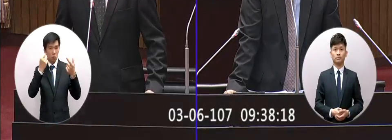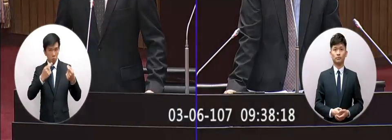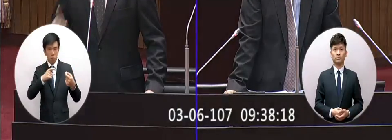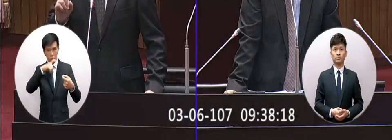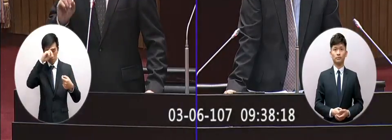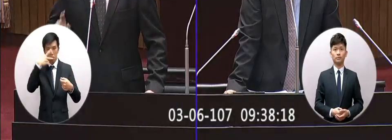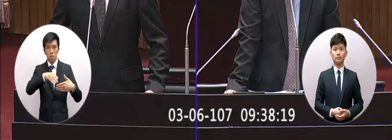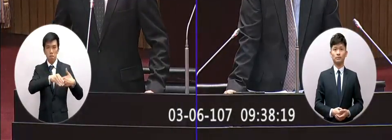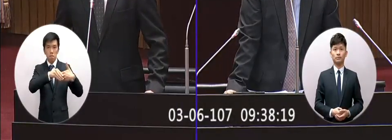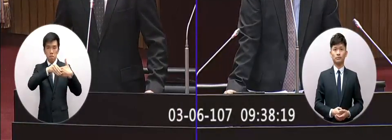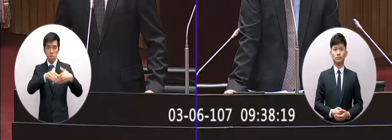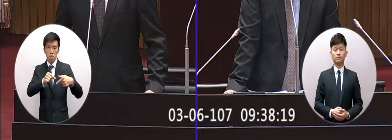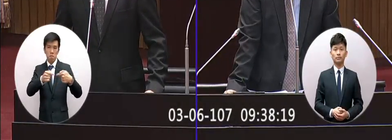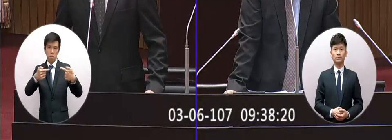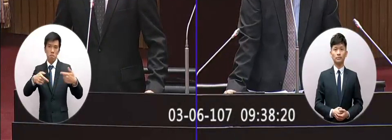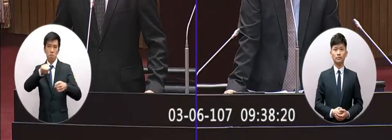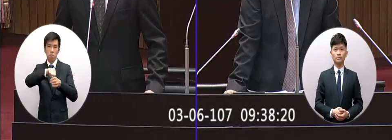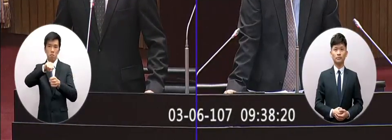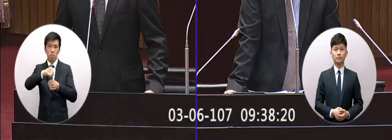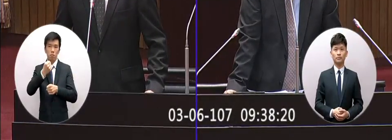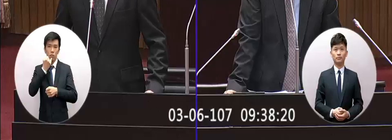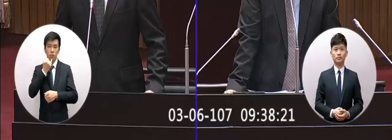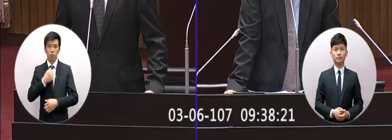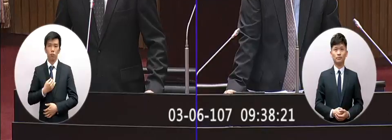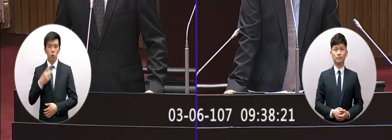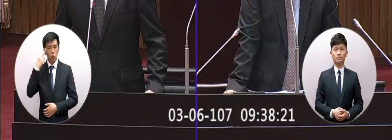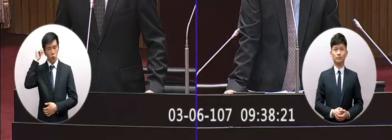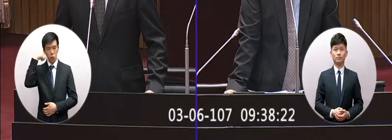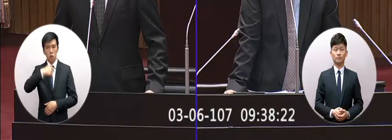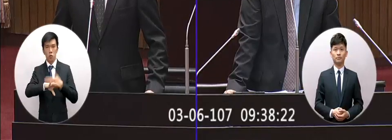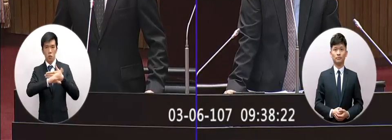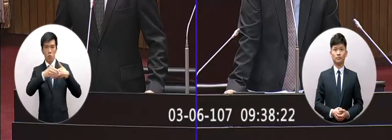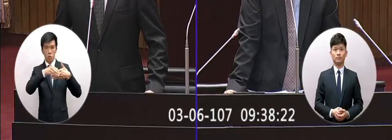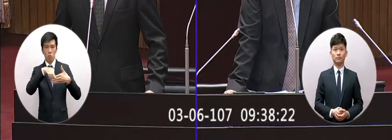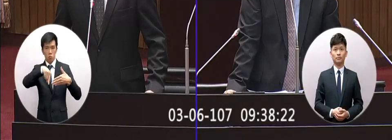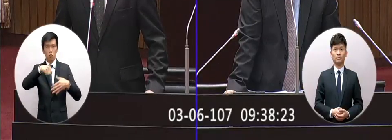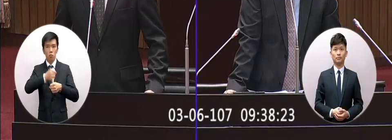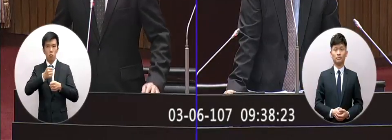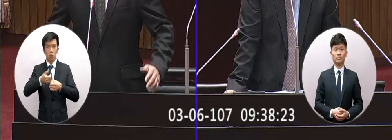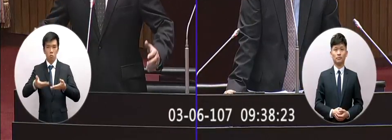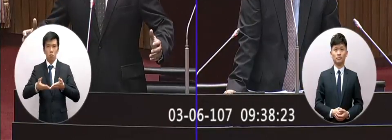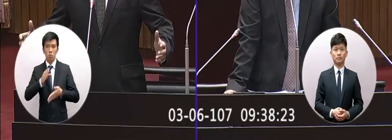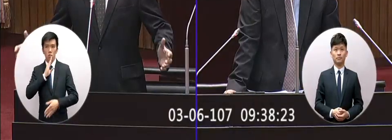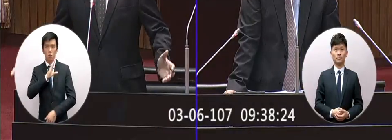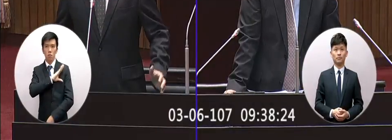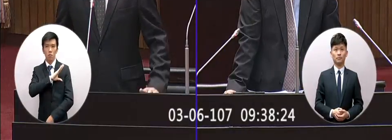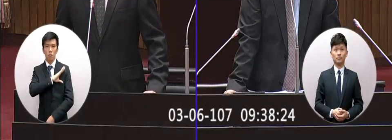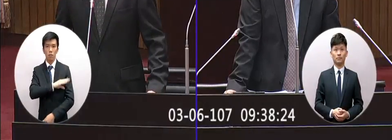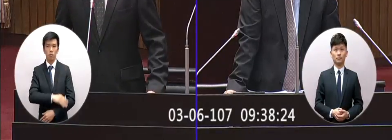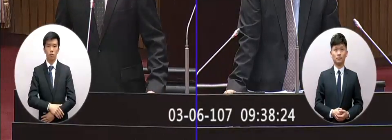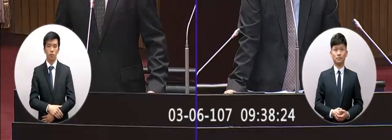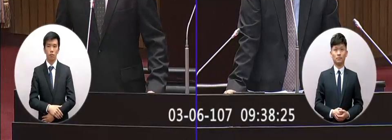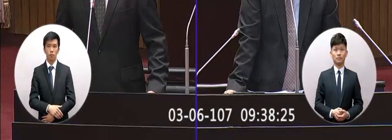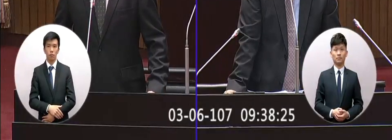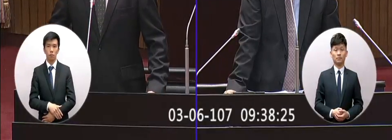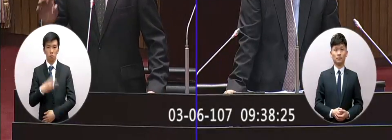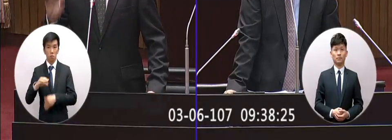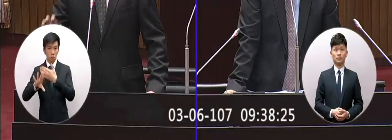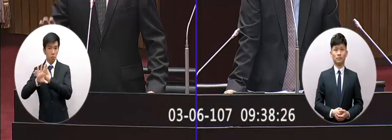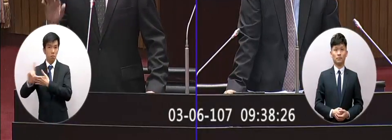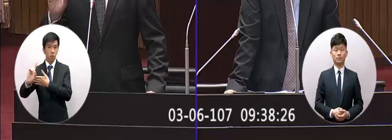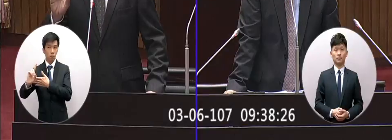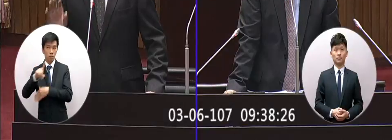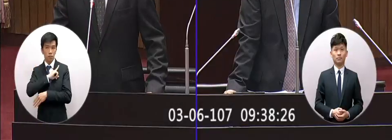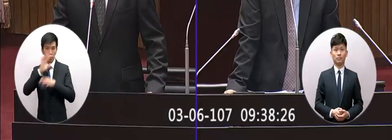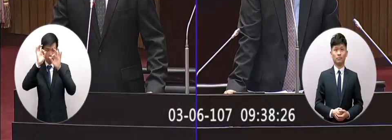关系。那我想这个是我们外交一个非常重要的事情。那另外一个就是说，我们看看我们的内部。